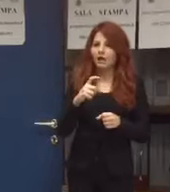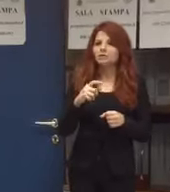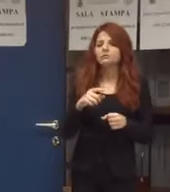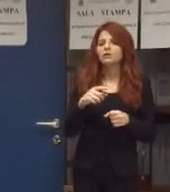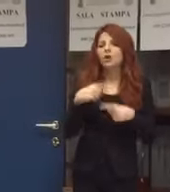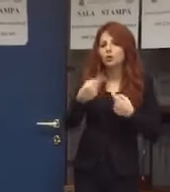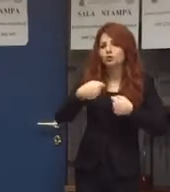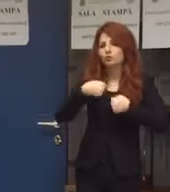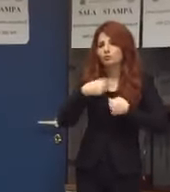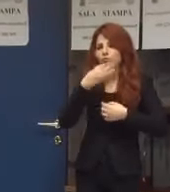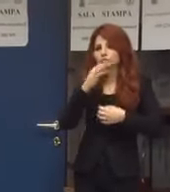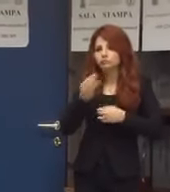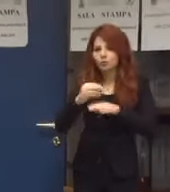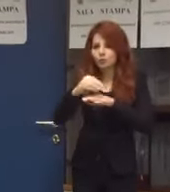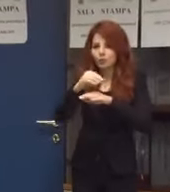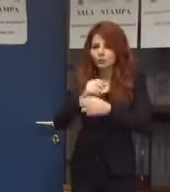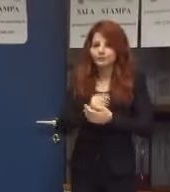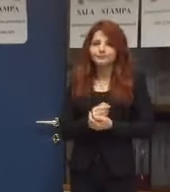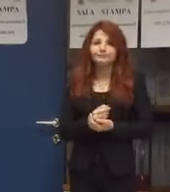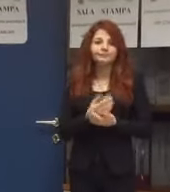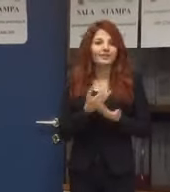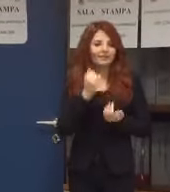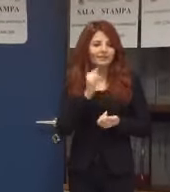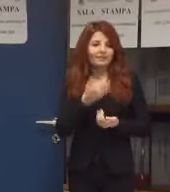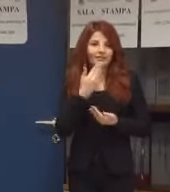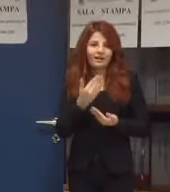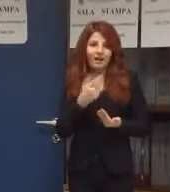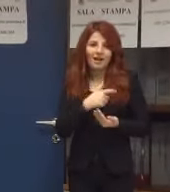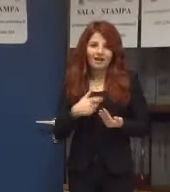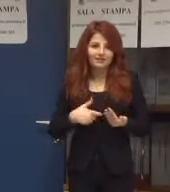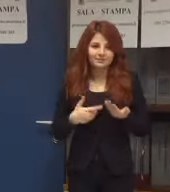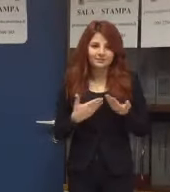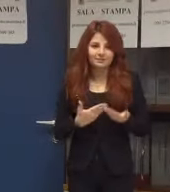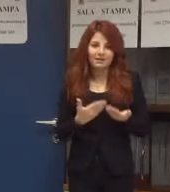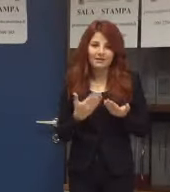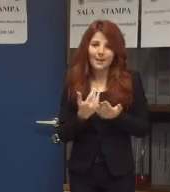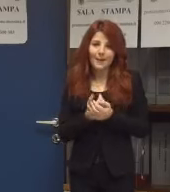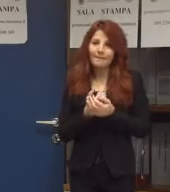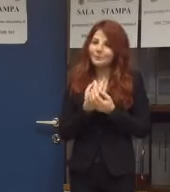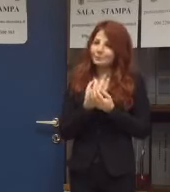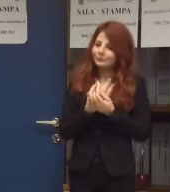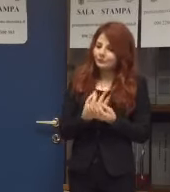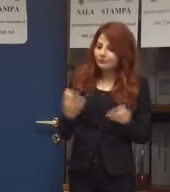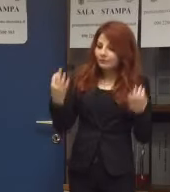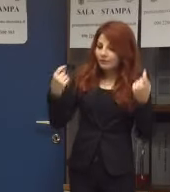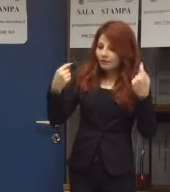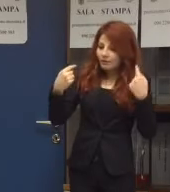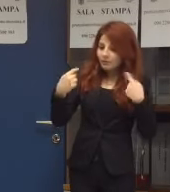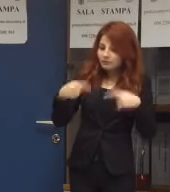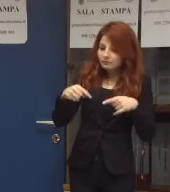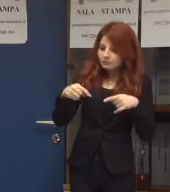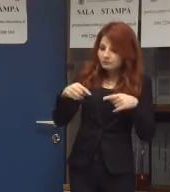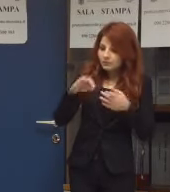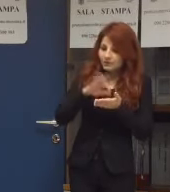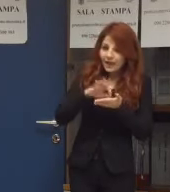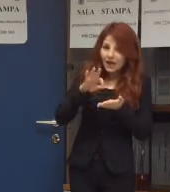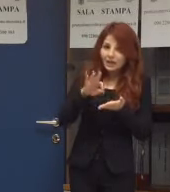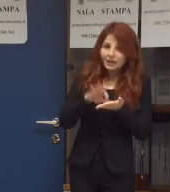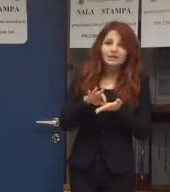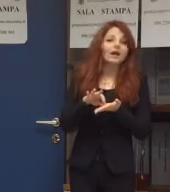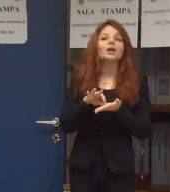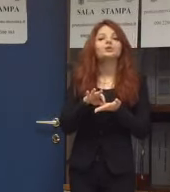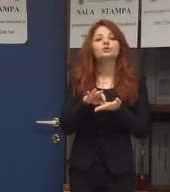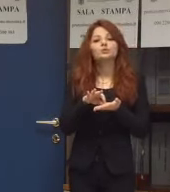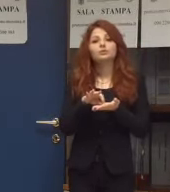importanti. Sì, grazie sindaco. Allora, naturalmente questo dato anche delle domande annullate è